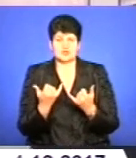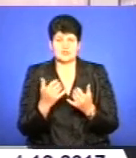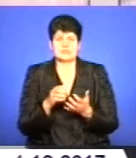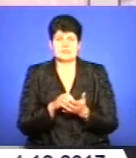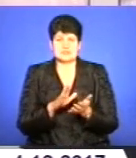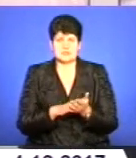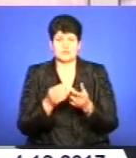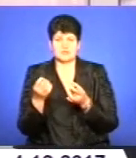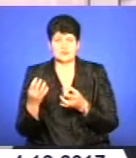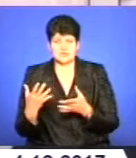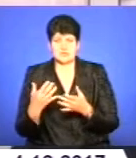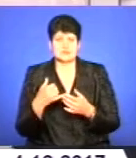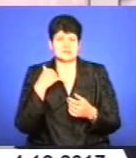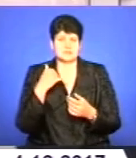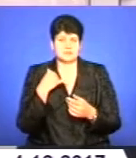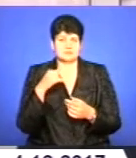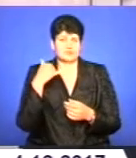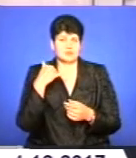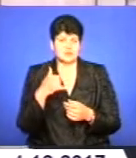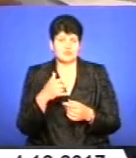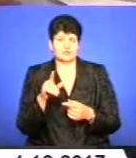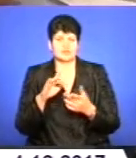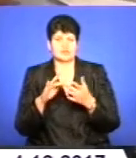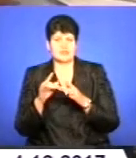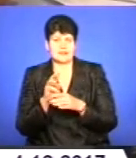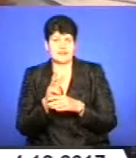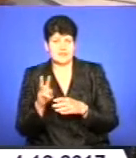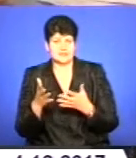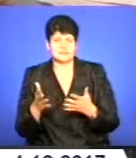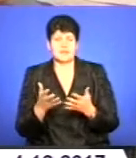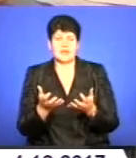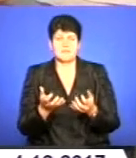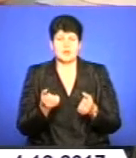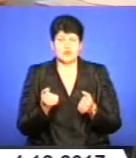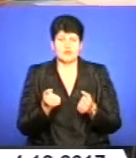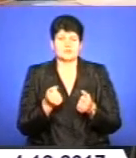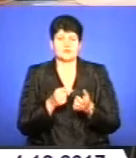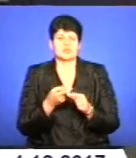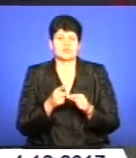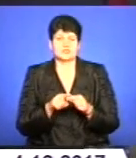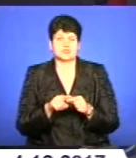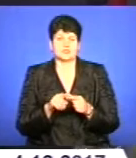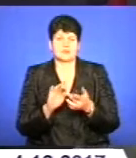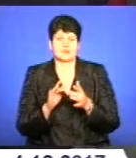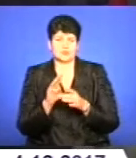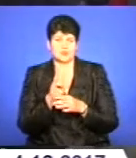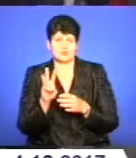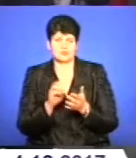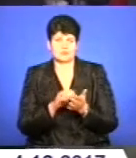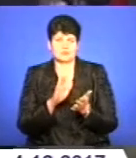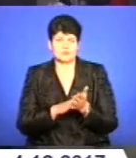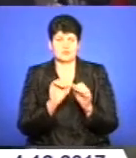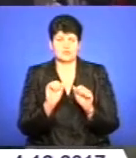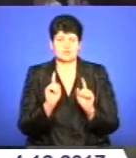звичайний, і запис по телефону, і запис через інтернет. На прийом через електронну систему реєстрації тернополяни можуть записатися тільки